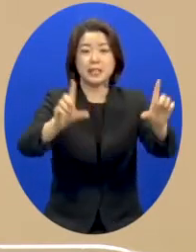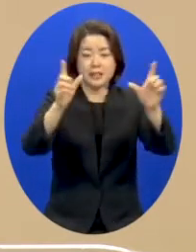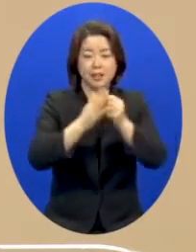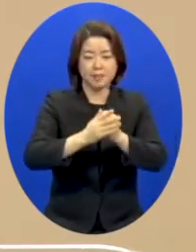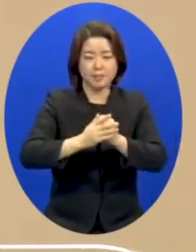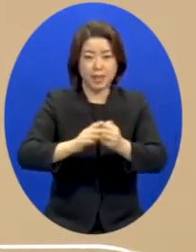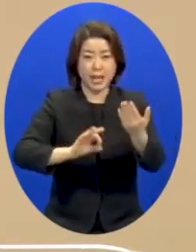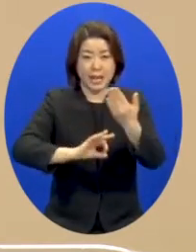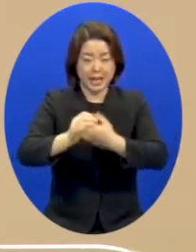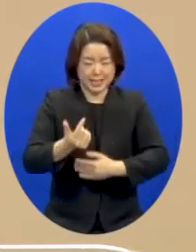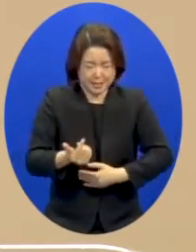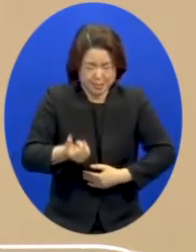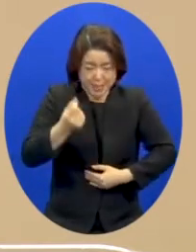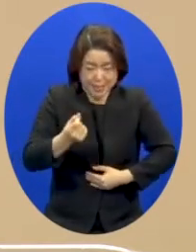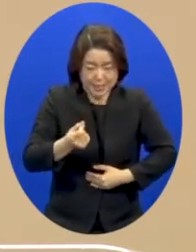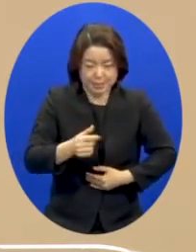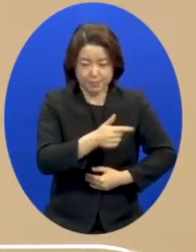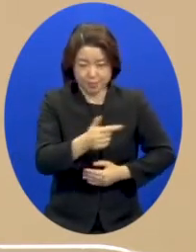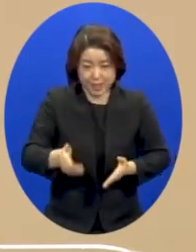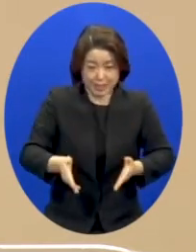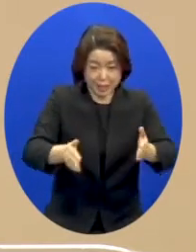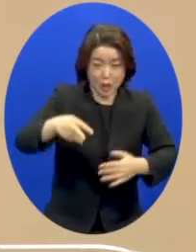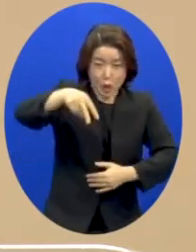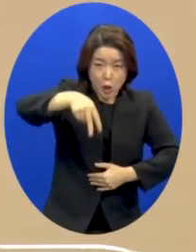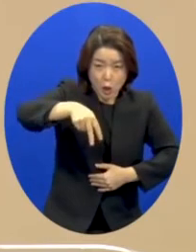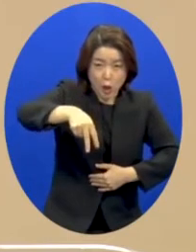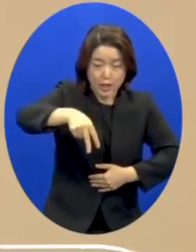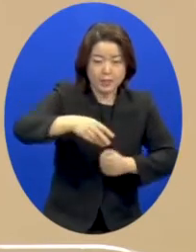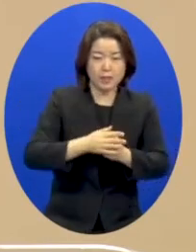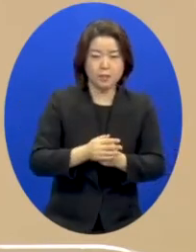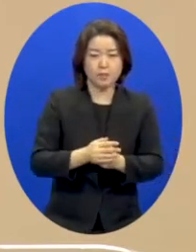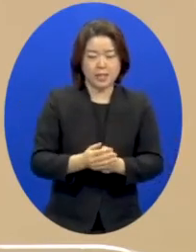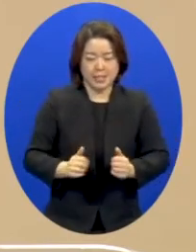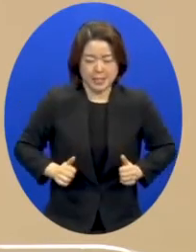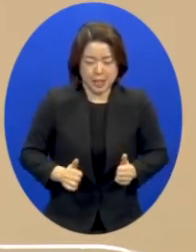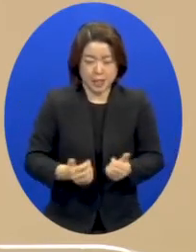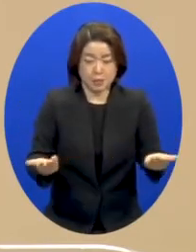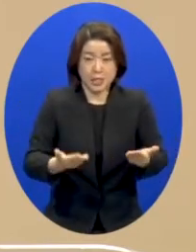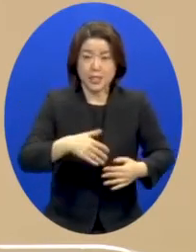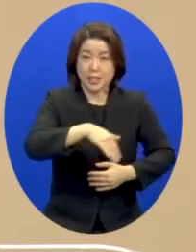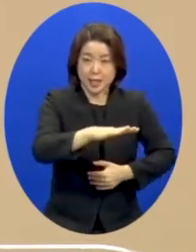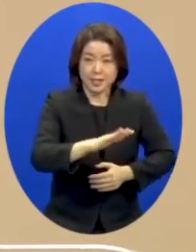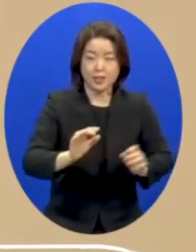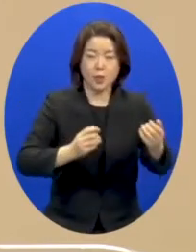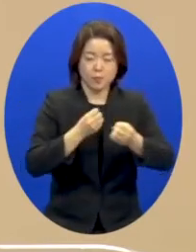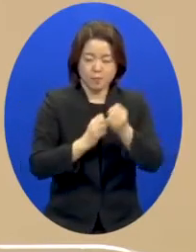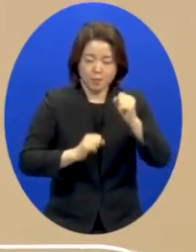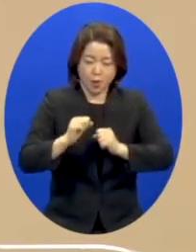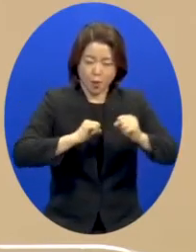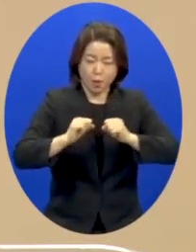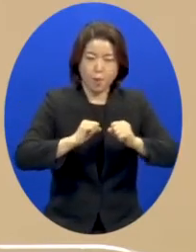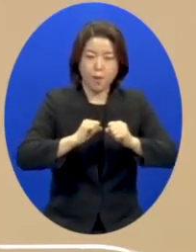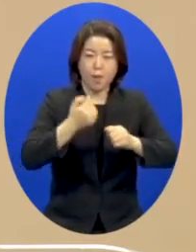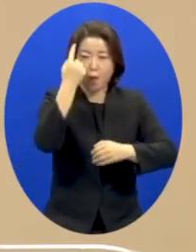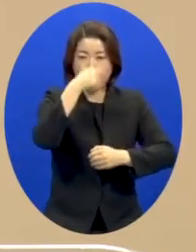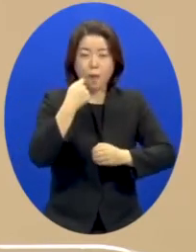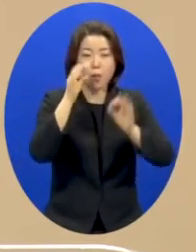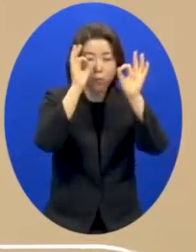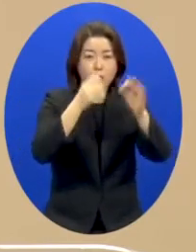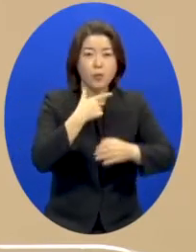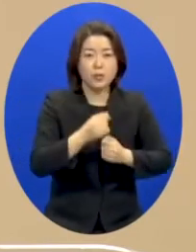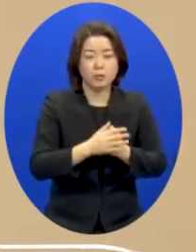일찍 큰 길로 나가 부지런히 출근하는 사람들의 활기찬 표정을 보고 아름다운 영화를 한 편 보고